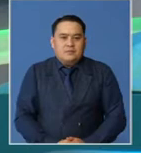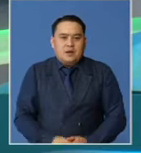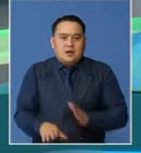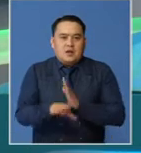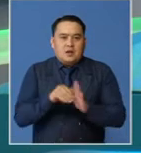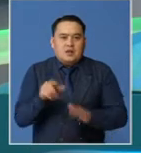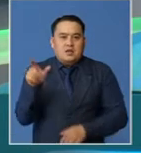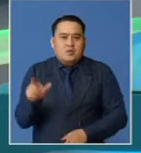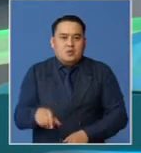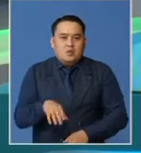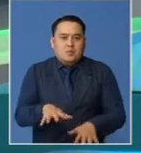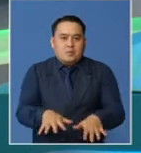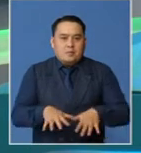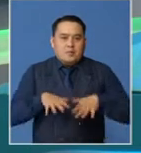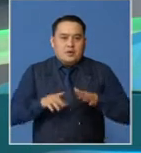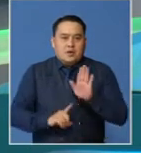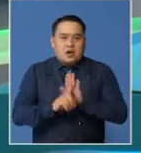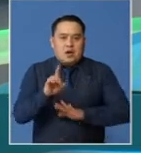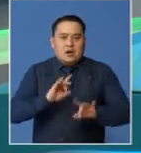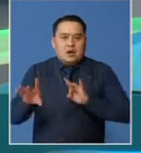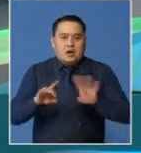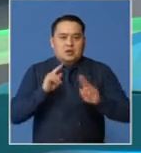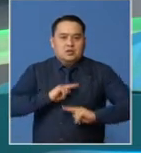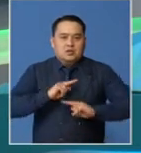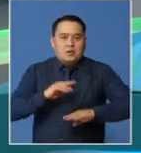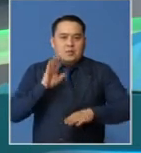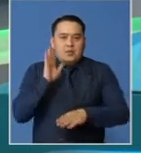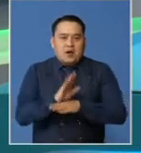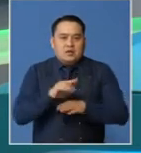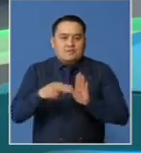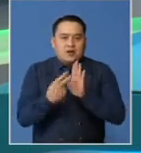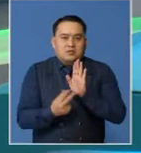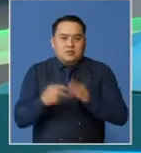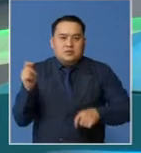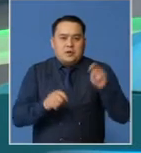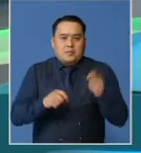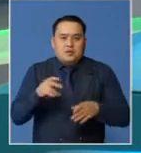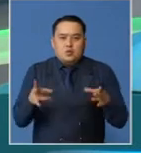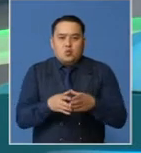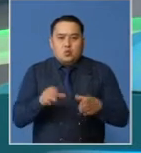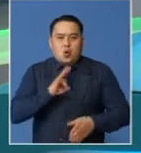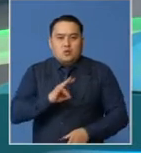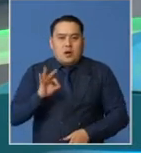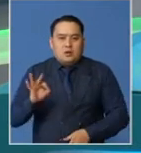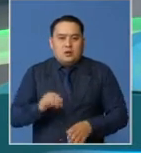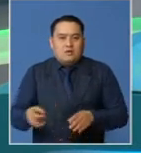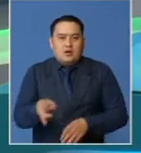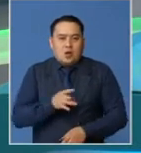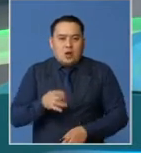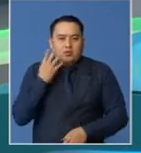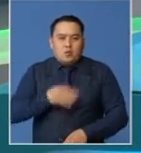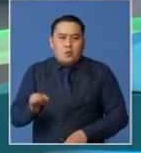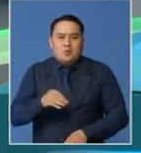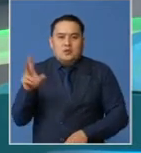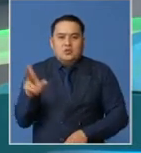Депутаты Сената и Мажилиса парламента начали разъяснение задач, поставленных на 18-м съезде партии Нур-Отан в регионах. В